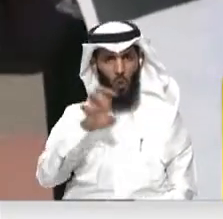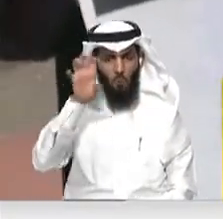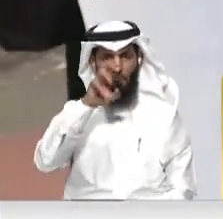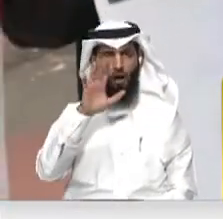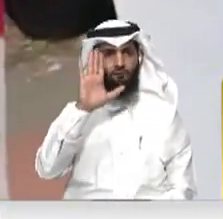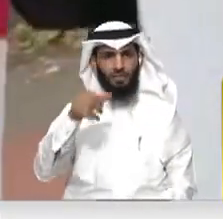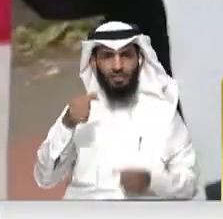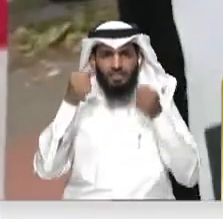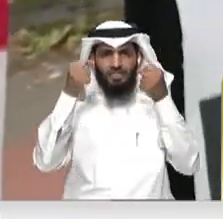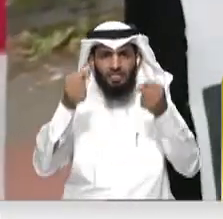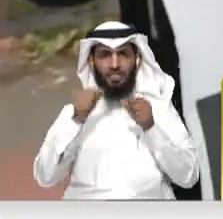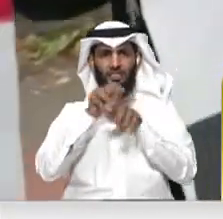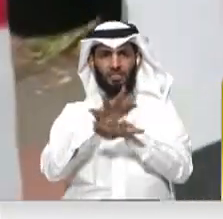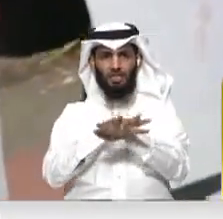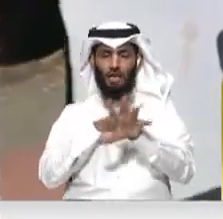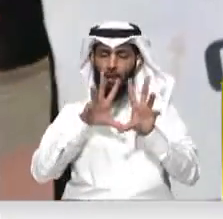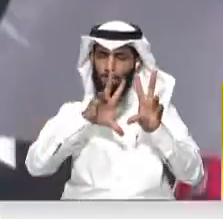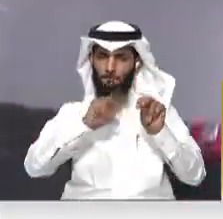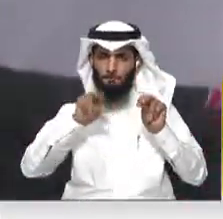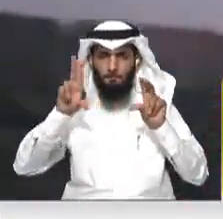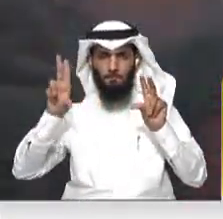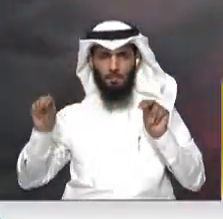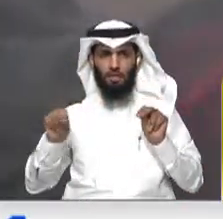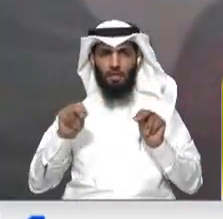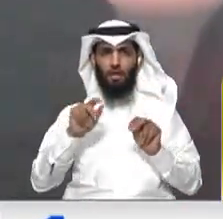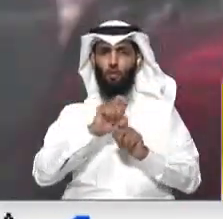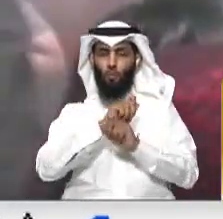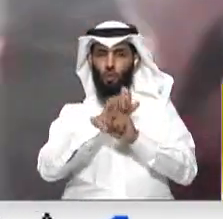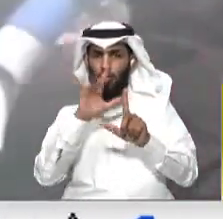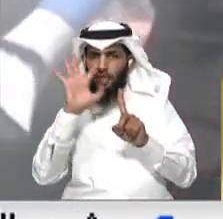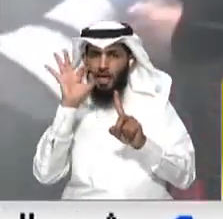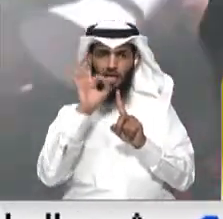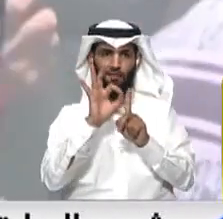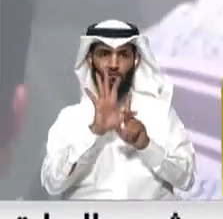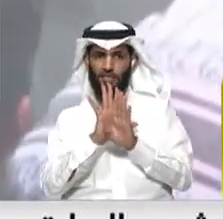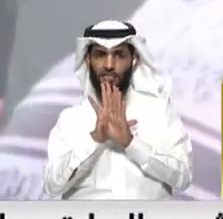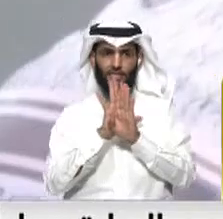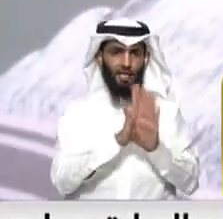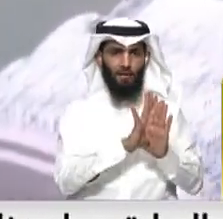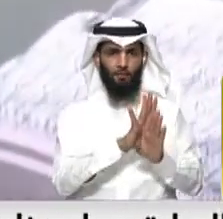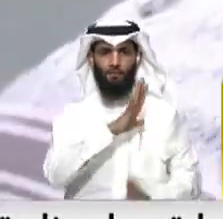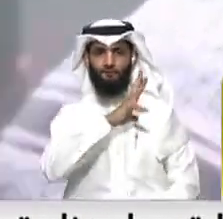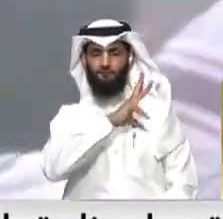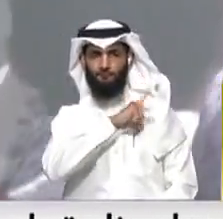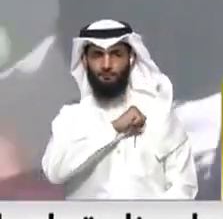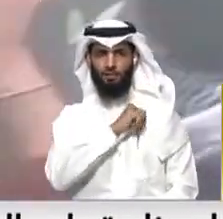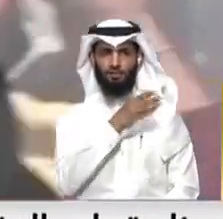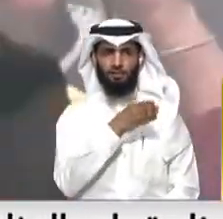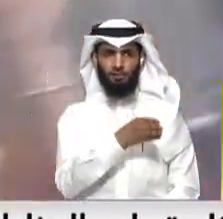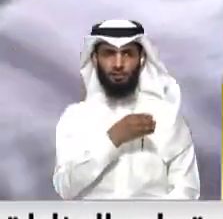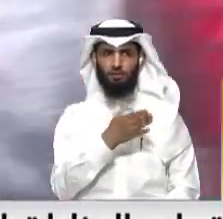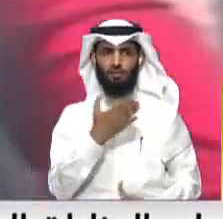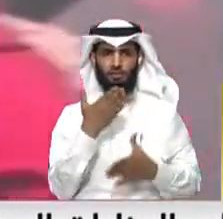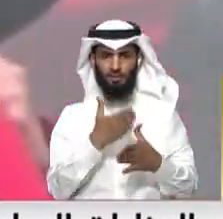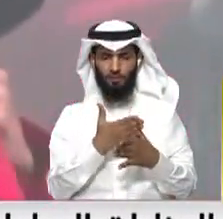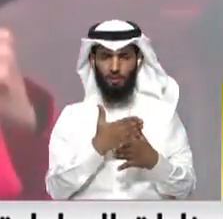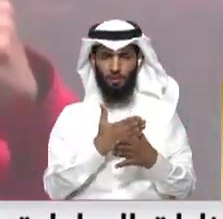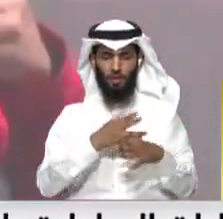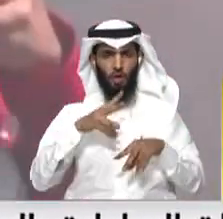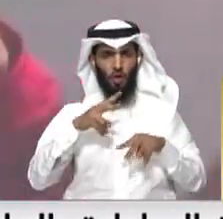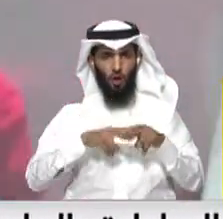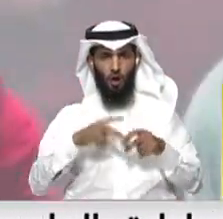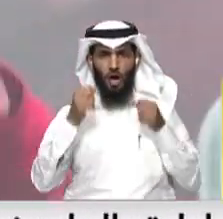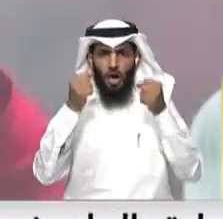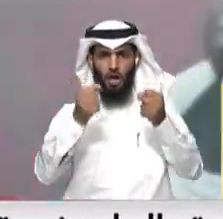مظاهرات مماثلة تعبيرا عن دعمهم للشعب الفلسطيني تجاه ما يكابده من تبعات العدوان الصهيوني